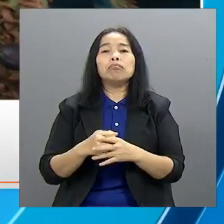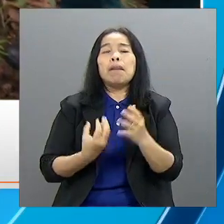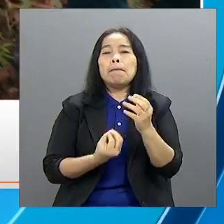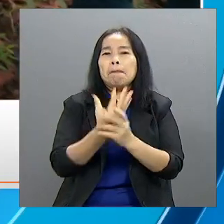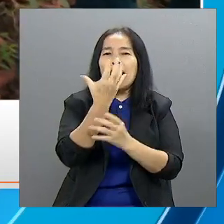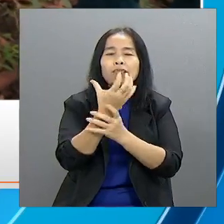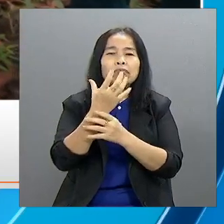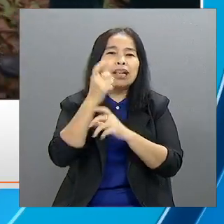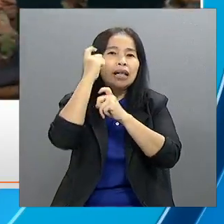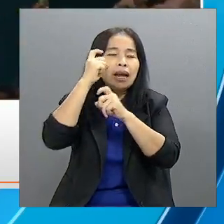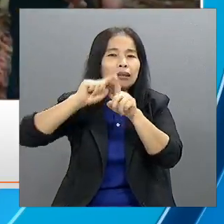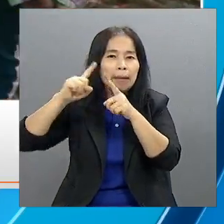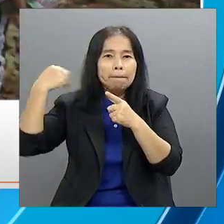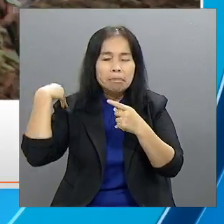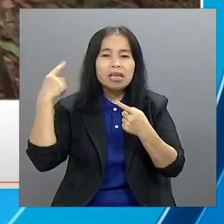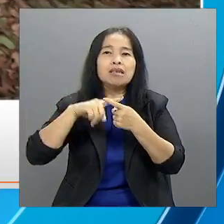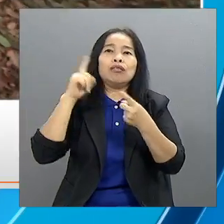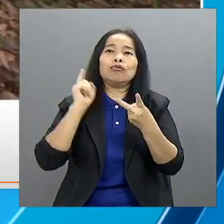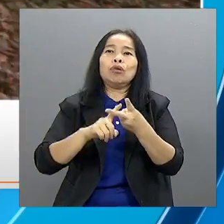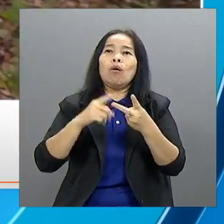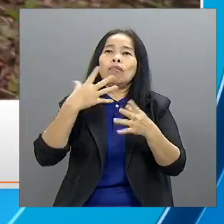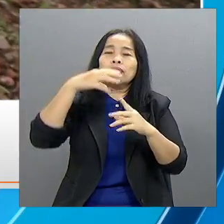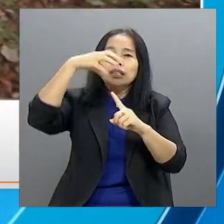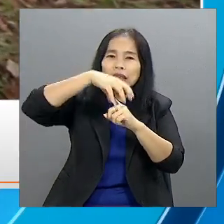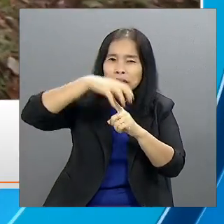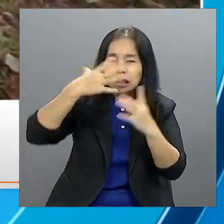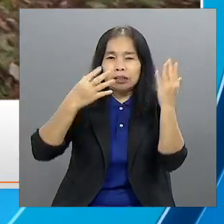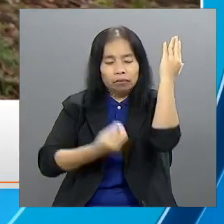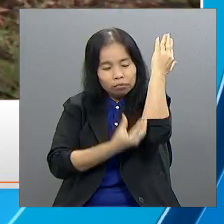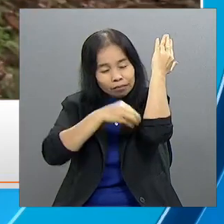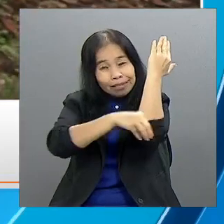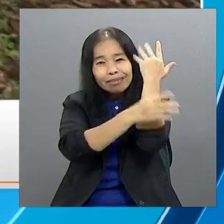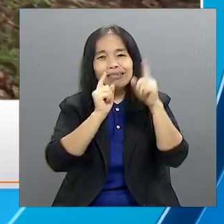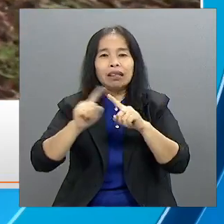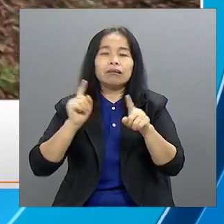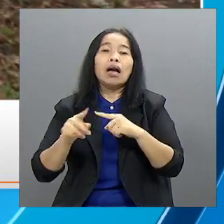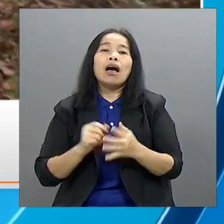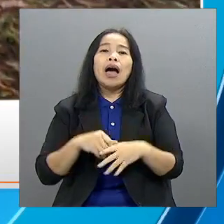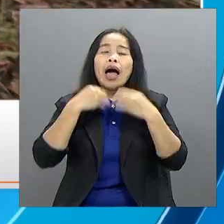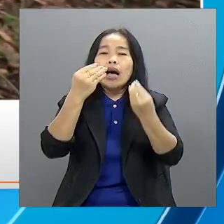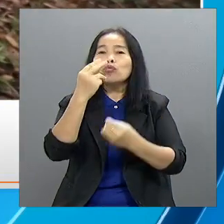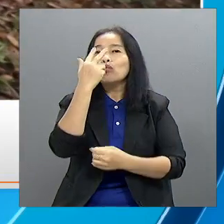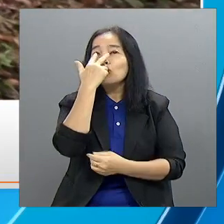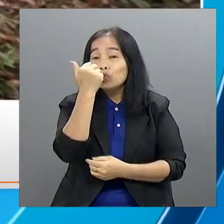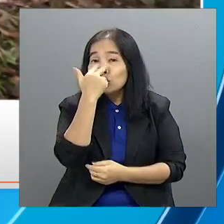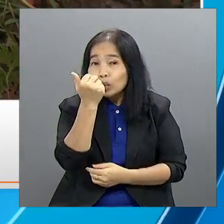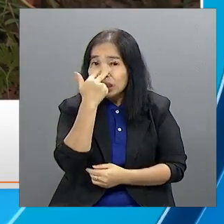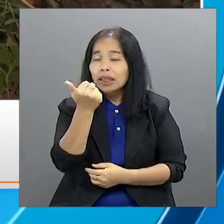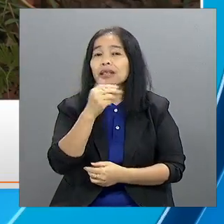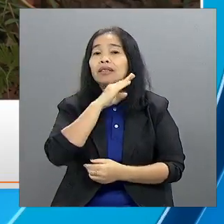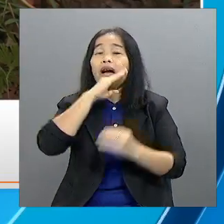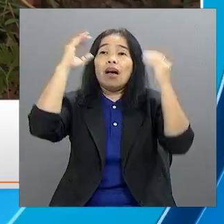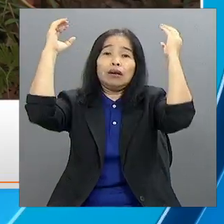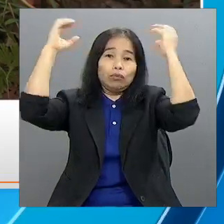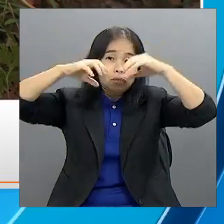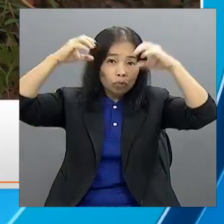ห็ดมันคล้ายๆทานได้เนี่ย ครับ เนี่ยอันนี้จะเป็นปัญหามากและเห็ดพิษเนี่ยสิ่งสำคัญคือเห็ดละโงกพิษพวกเนี้ย